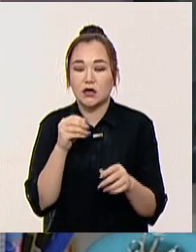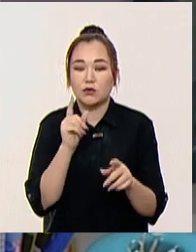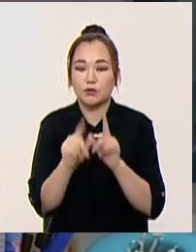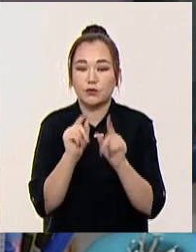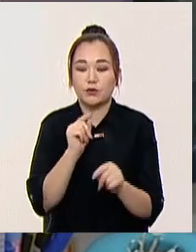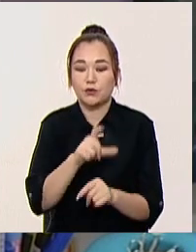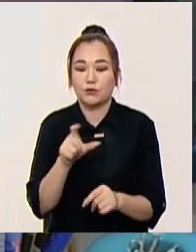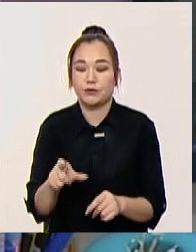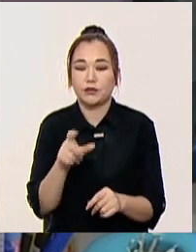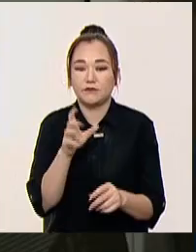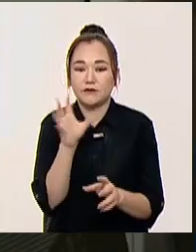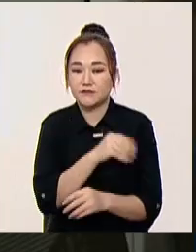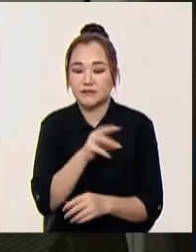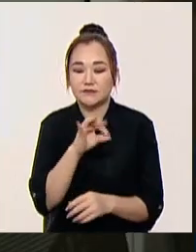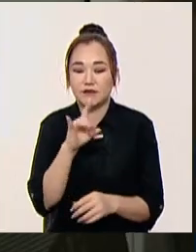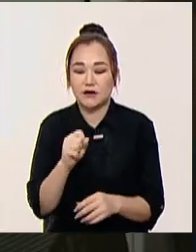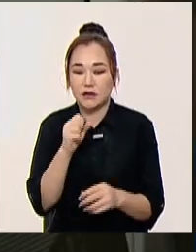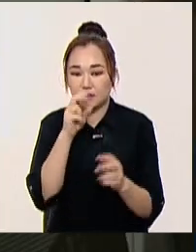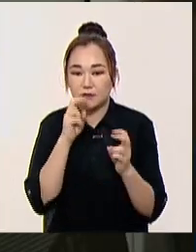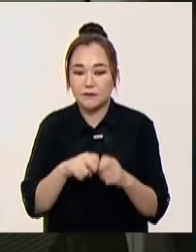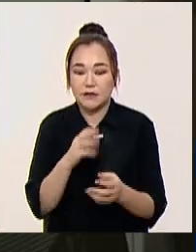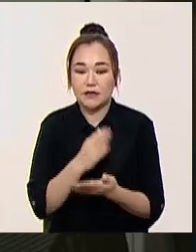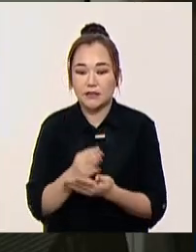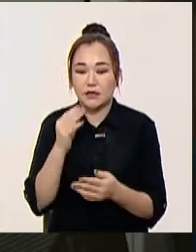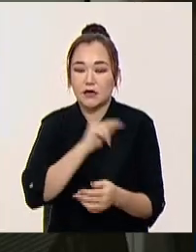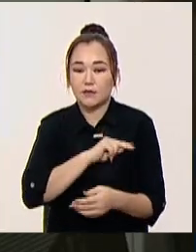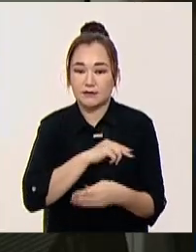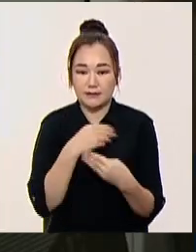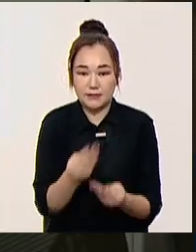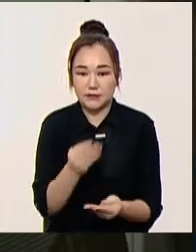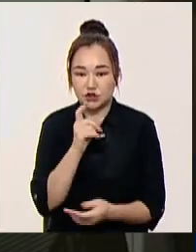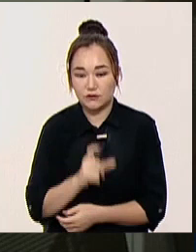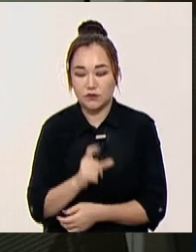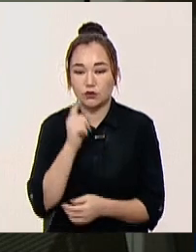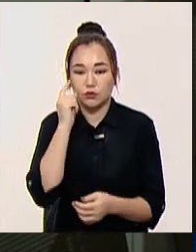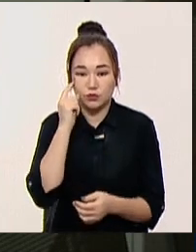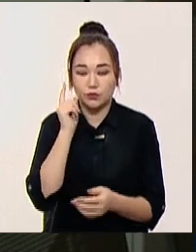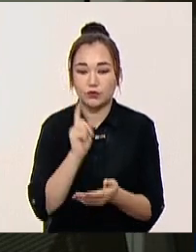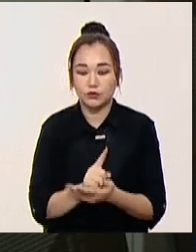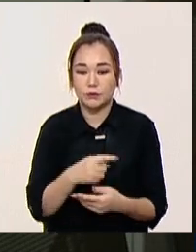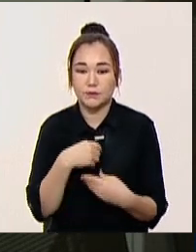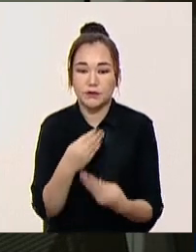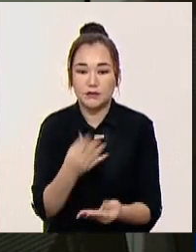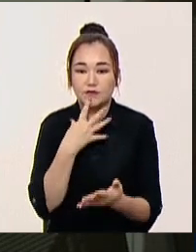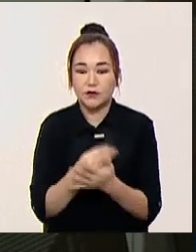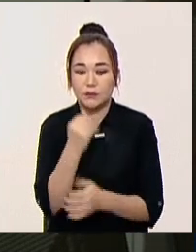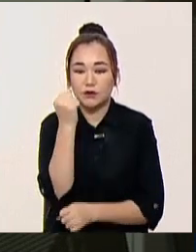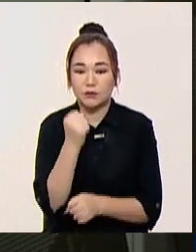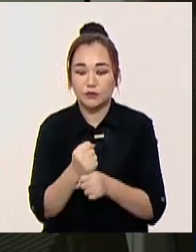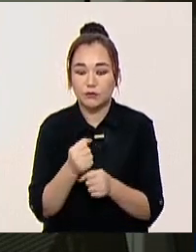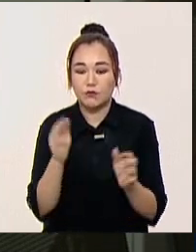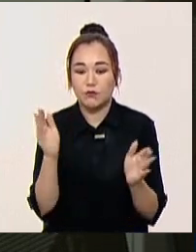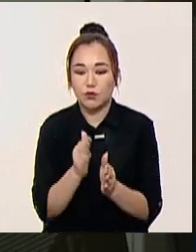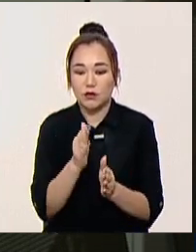во всех сферах деятельности. Работодатели должны задуматься о том, чтобы предоставить своим работникам более